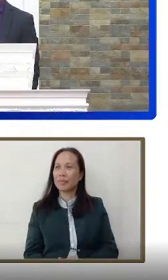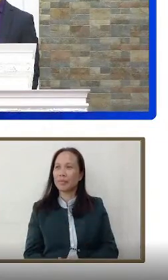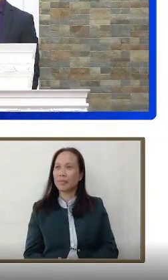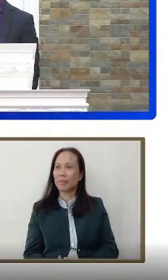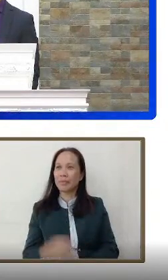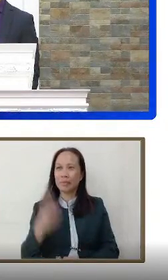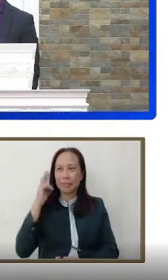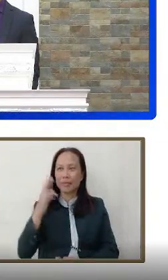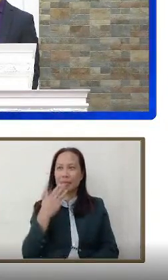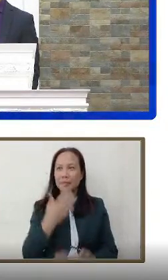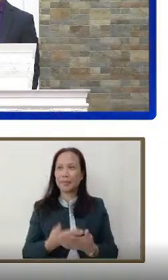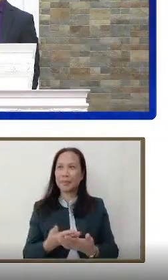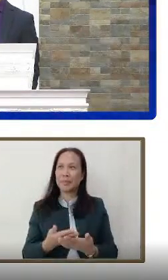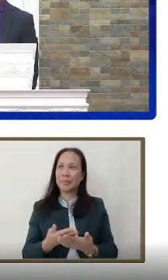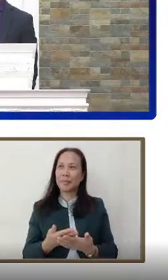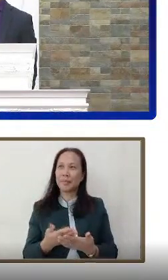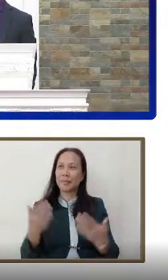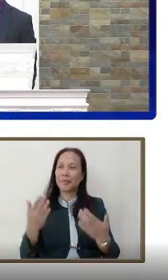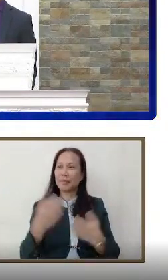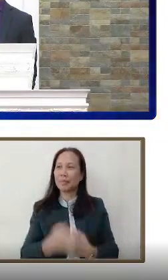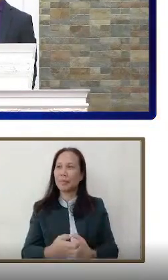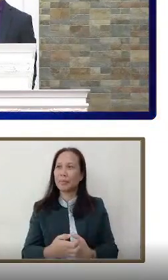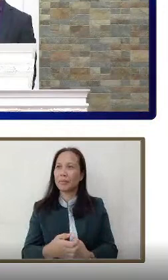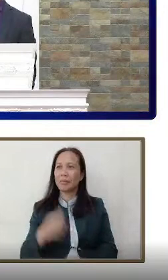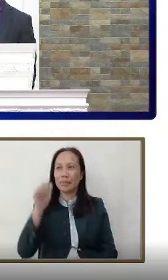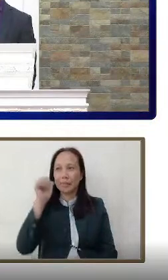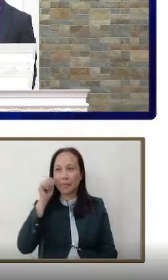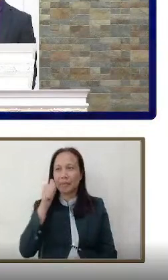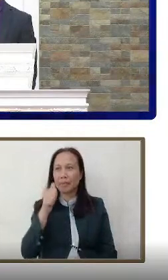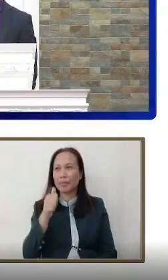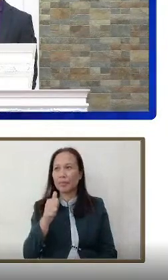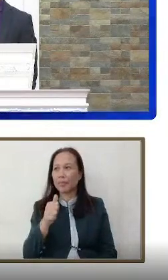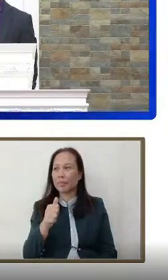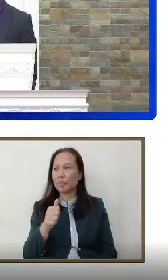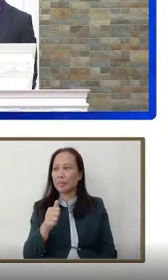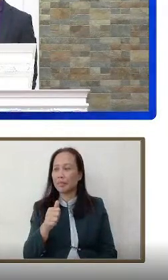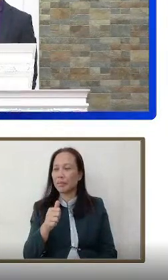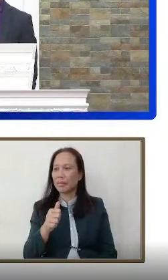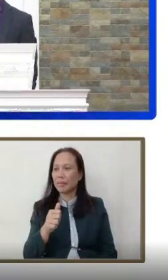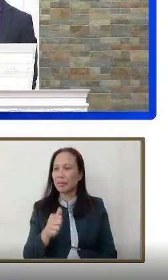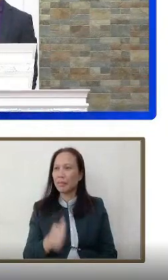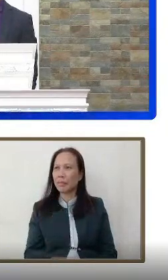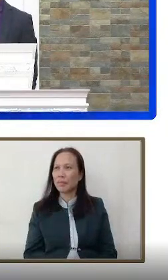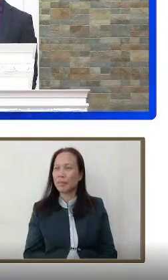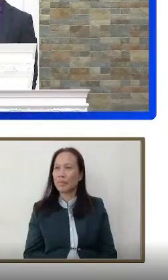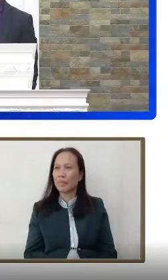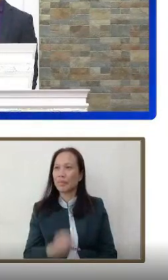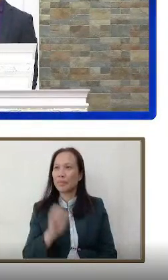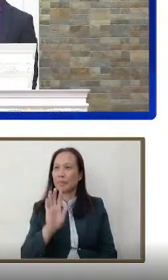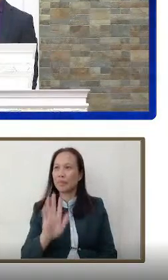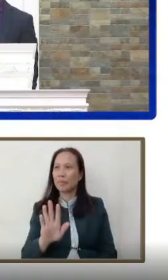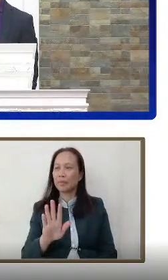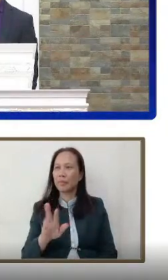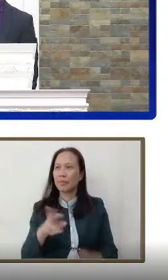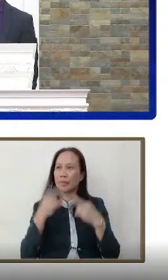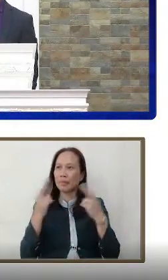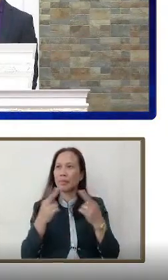Sir, good evening po. Oh yeah. Bukas ba yung ano, next Thursday, yung revival?